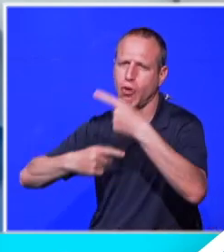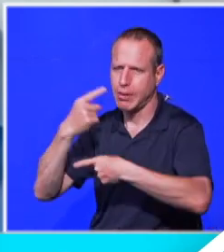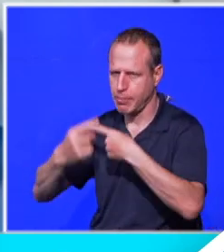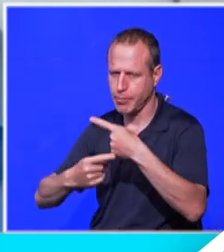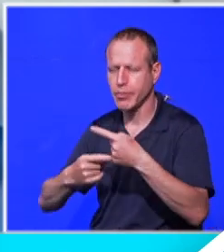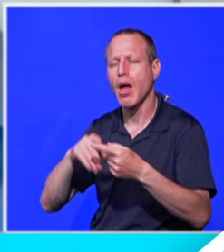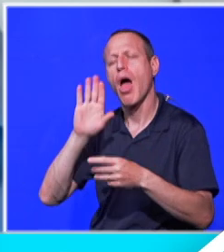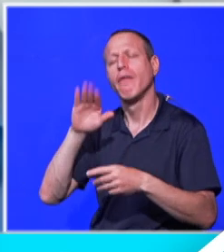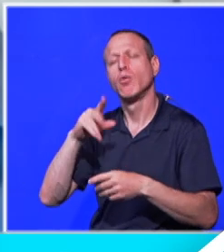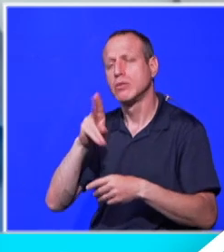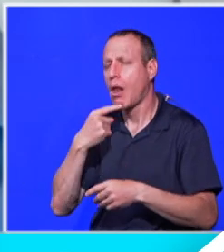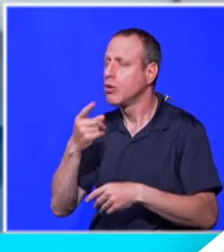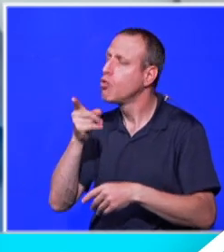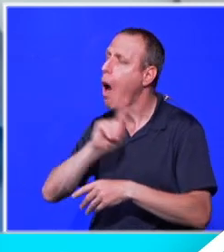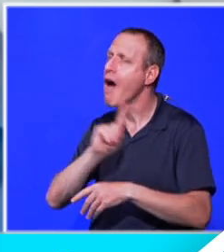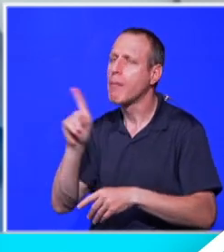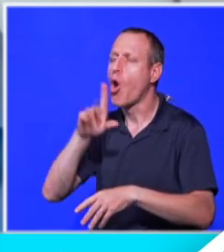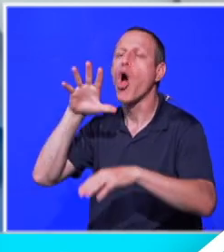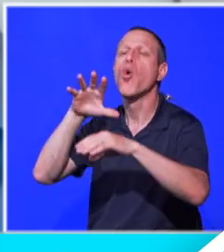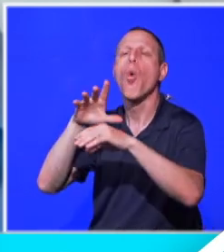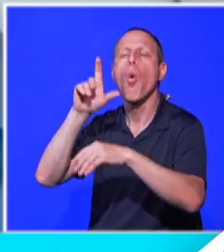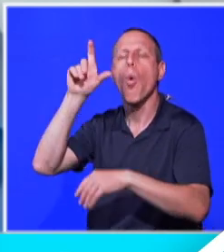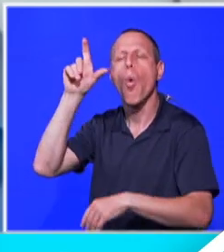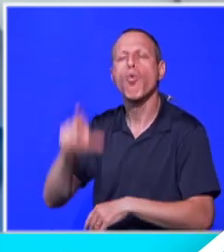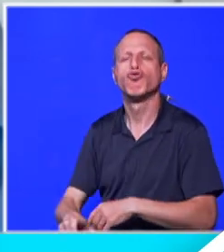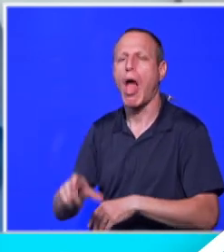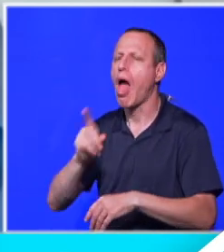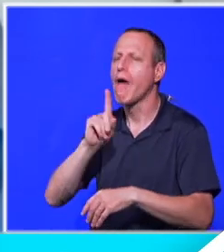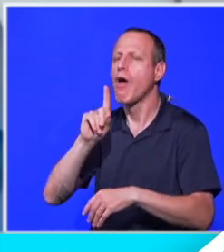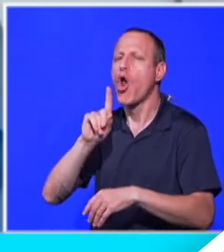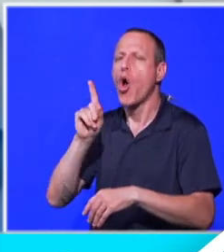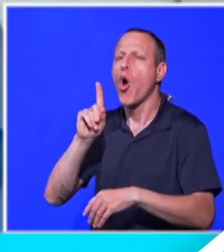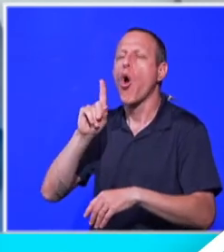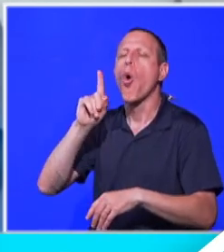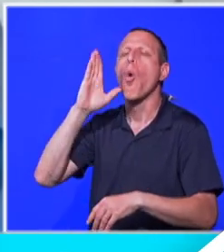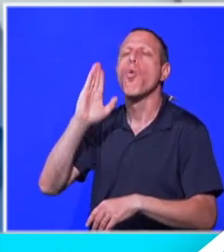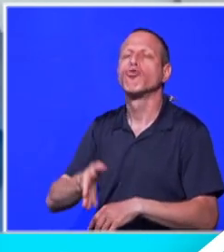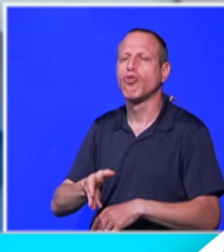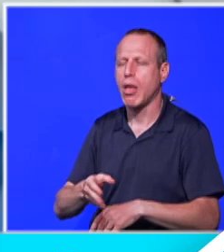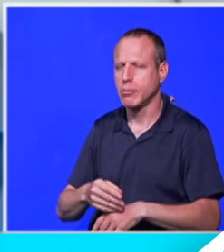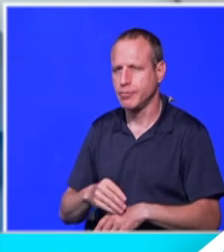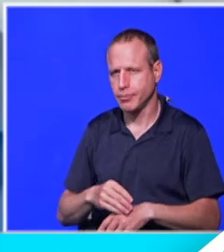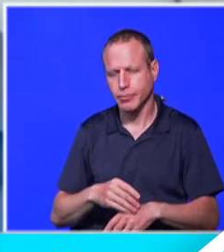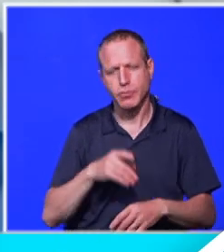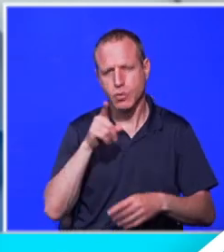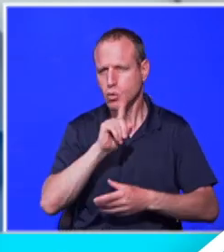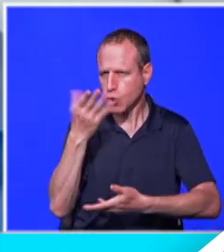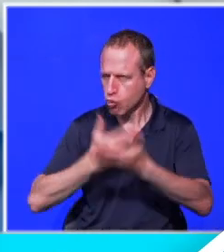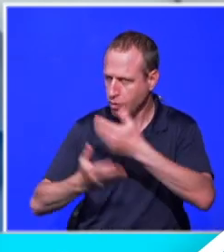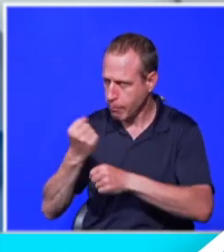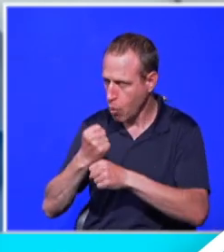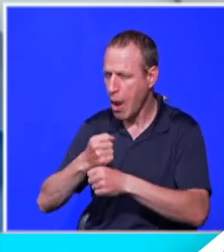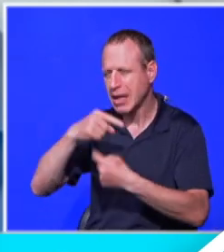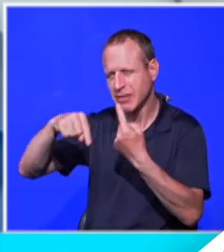פעם לא, הוא שם אפילו לא הואשם, אבל רדפו אחריו הרבה שנים, הוא לא שיתף פעולה, וסביבו כל